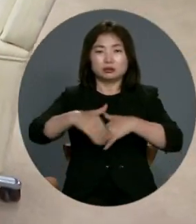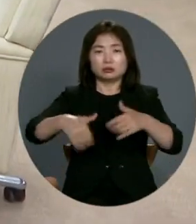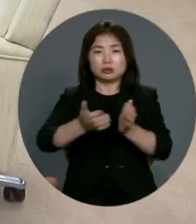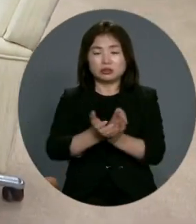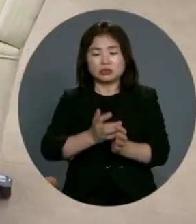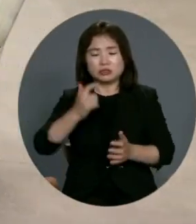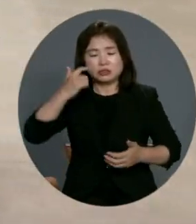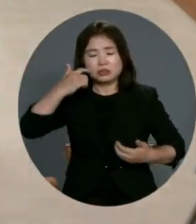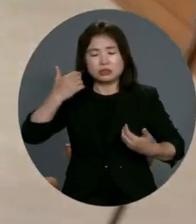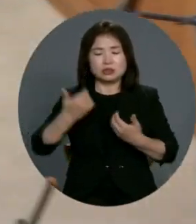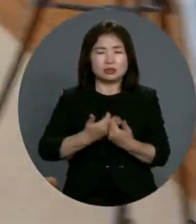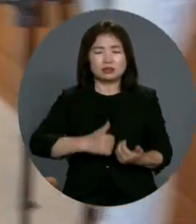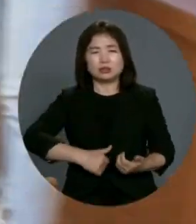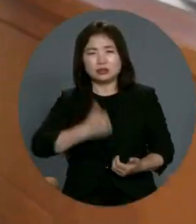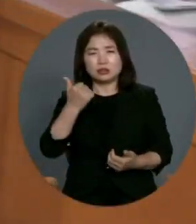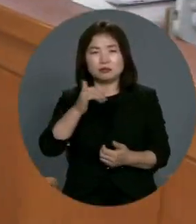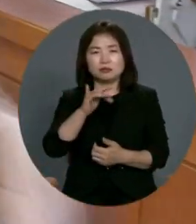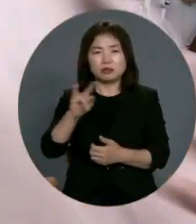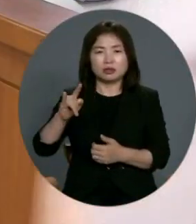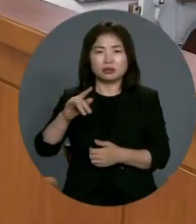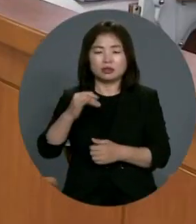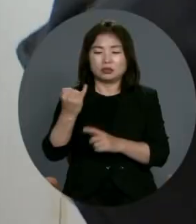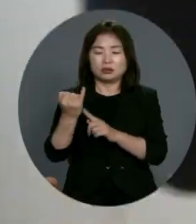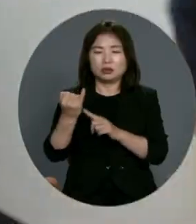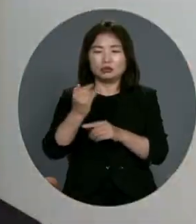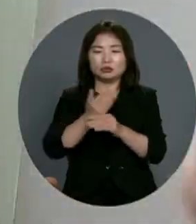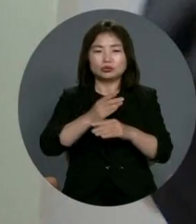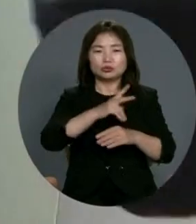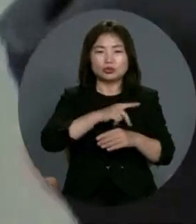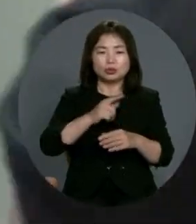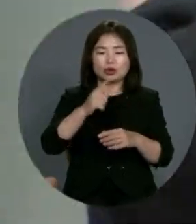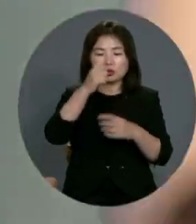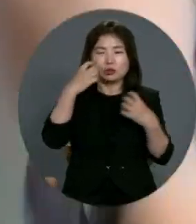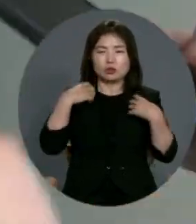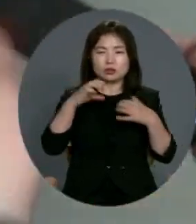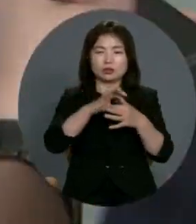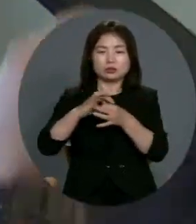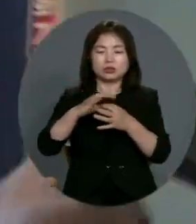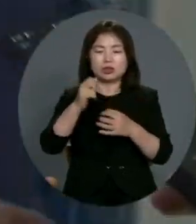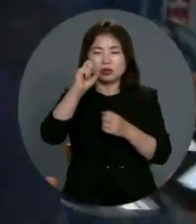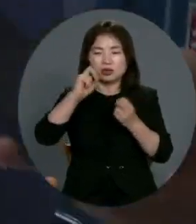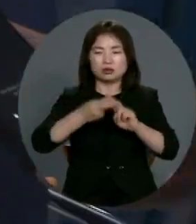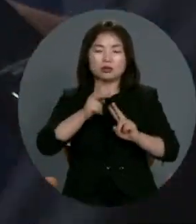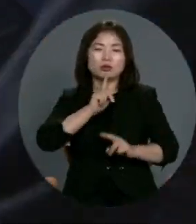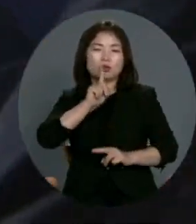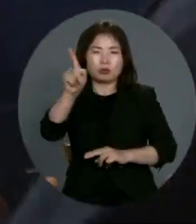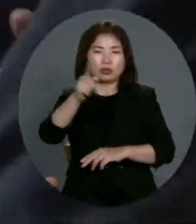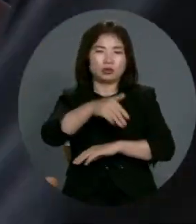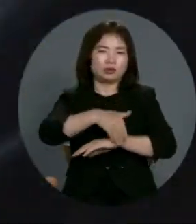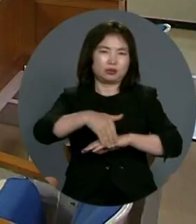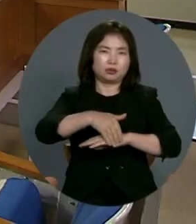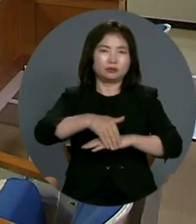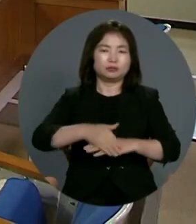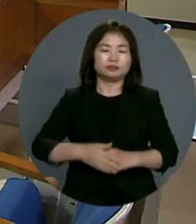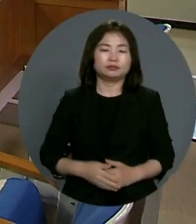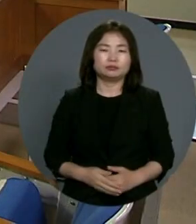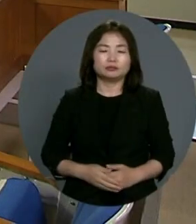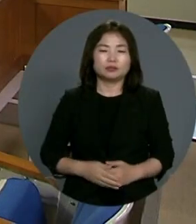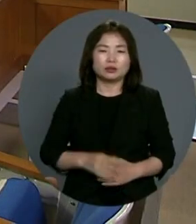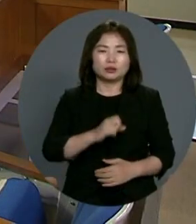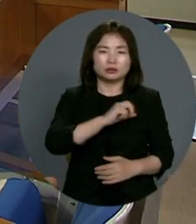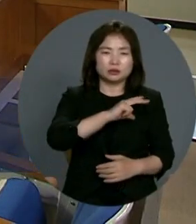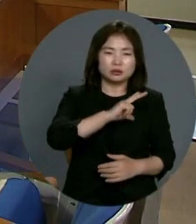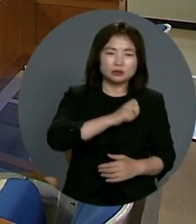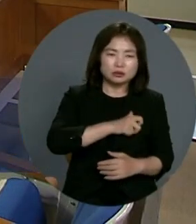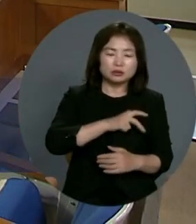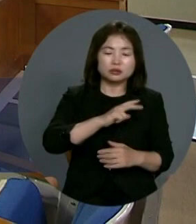즉각 반대 입장을 내고 배태숙 의원과 중구청, 중구의회 관련자들을 형사고발하겠다고 밝혔습니다. 의회가